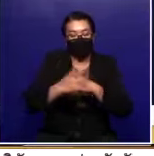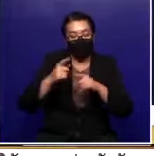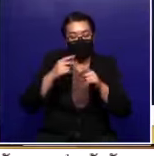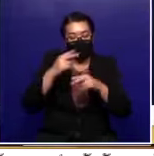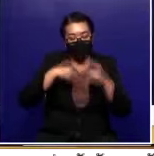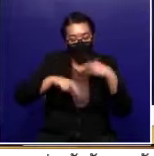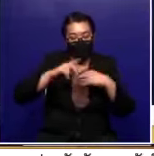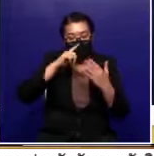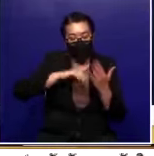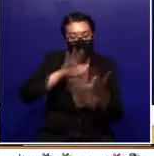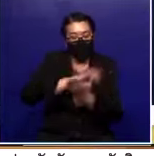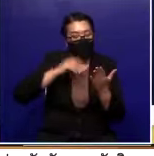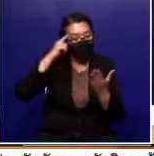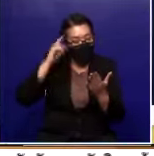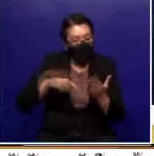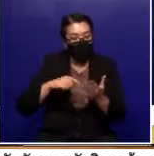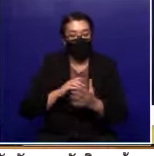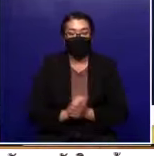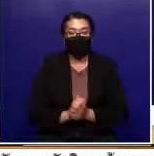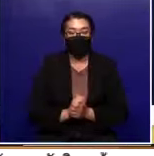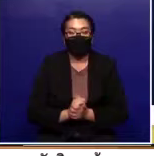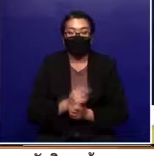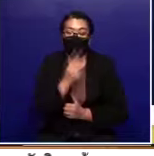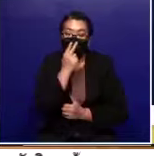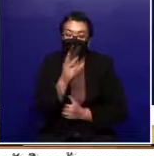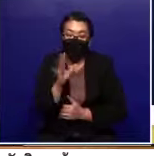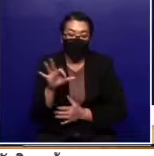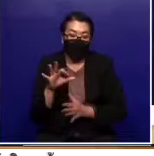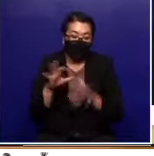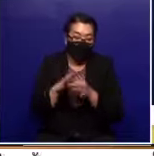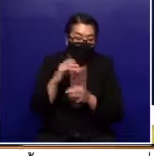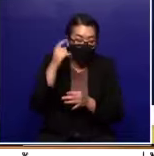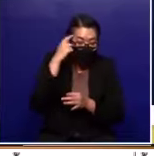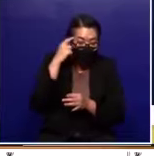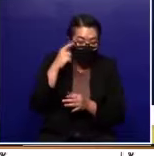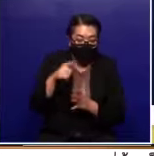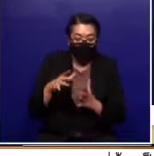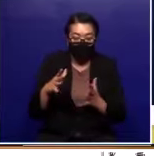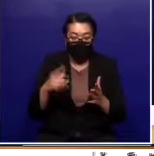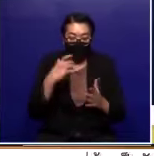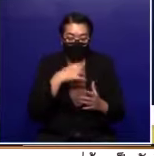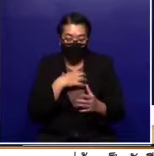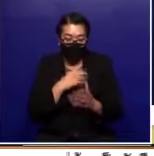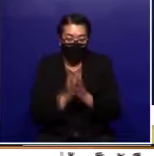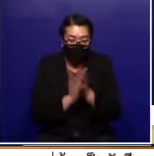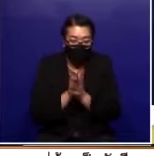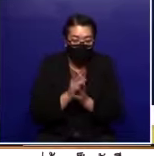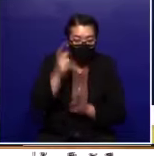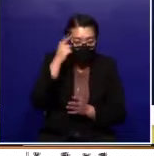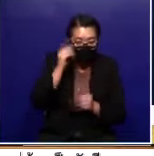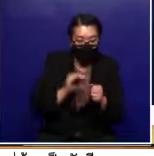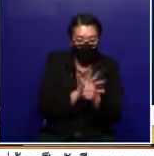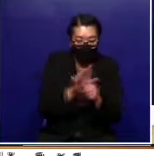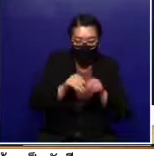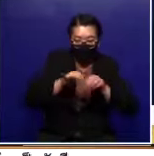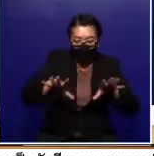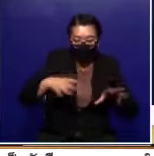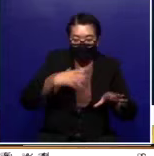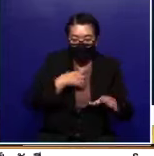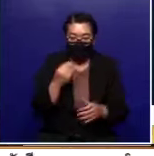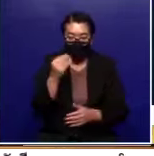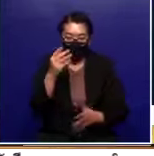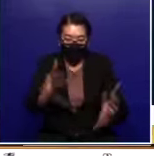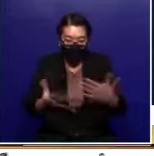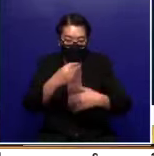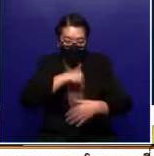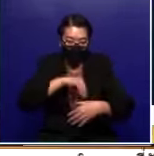มีหลายคนหากินกับความตายหากินกับโรคระบาดหากินกับโควิดครับท่